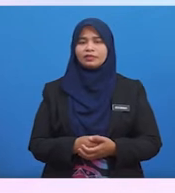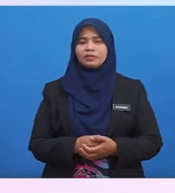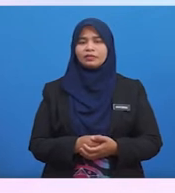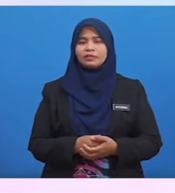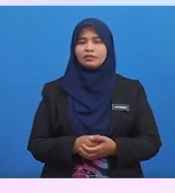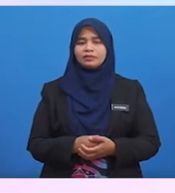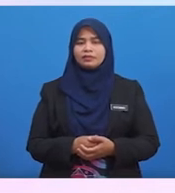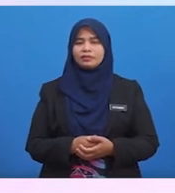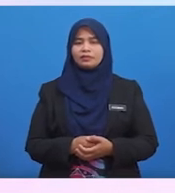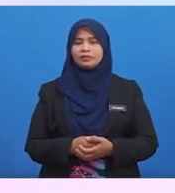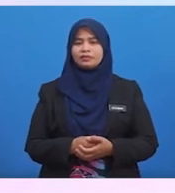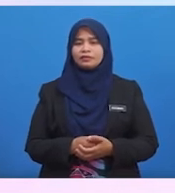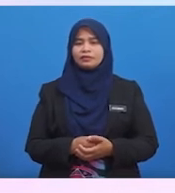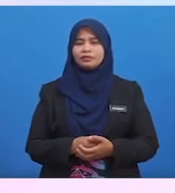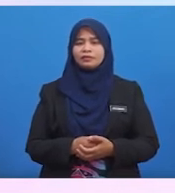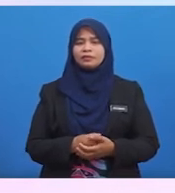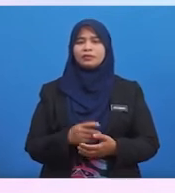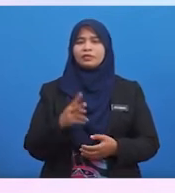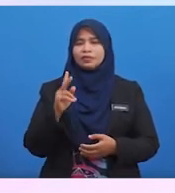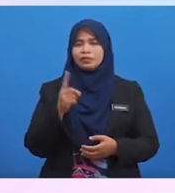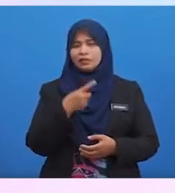boleh jawab murid-murid